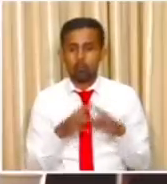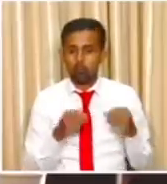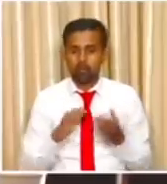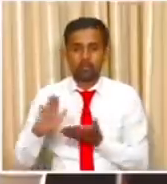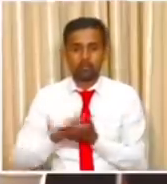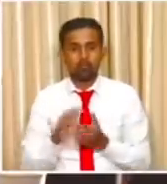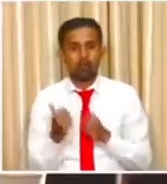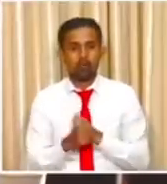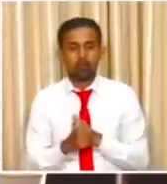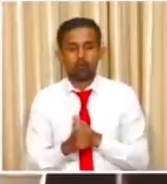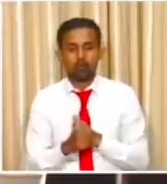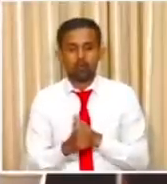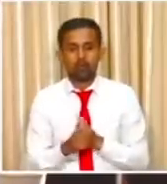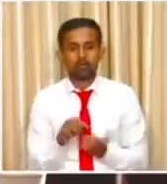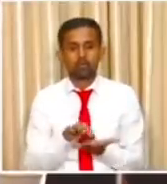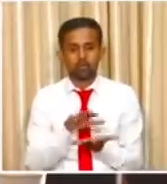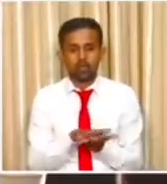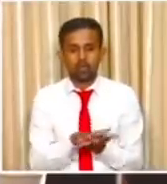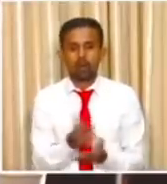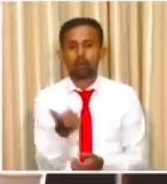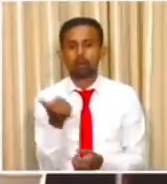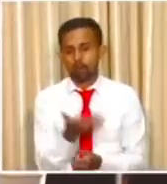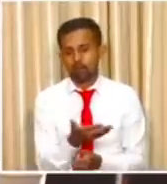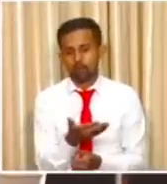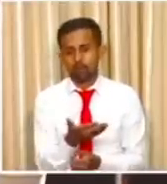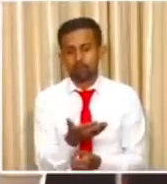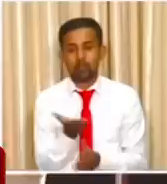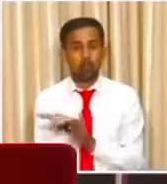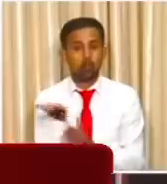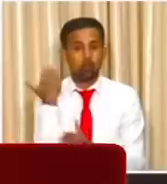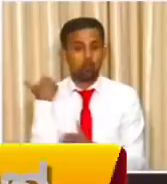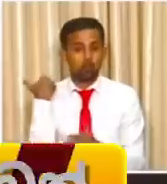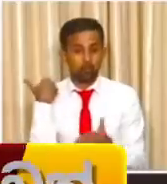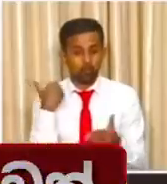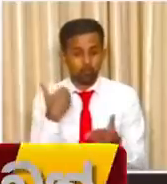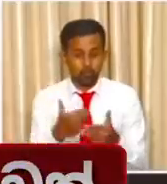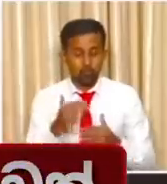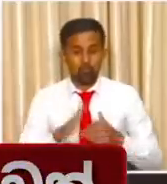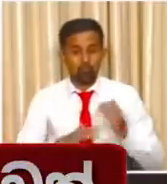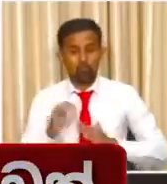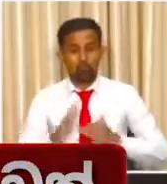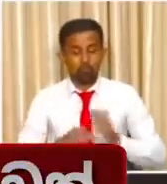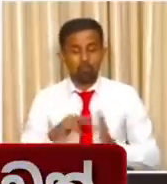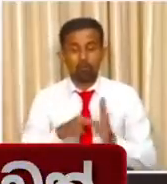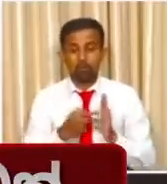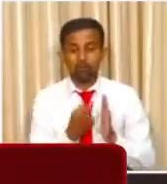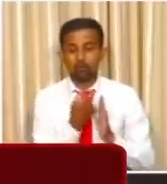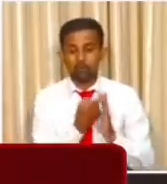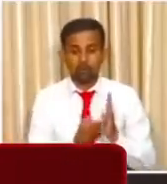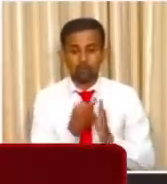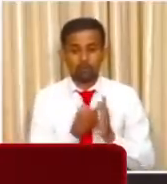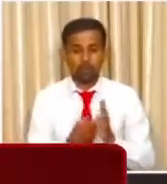සේවා නිෂ්පාදනී ස්ථාවර භාවය වැදගත් කියන එක. හැබැයි පෞගේ කාලාන්තර ඇතිස්සේ අපි අනුගමනය කරපු ආර්ථික ප්‍රතිපත්ති